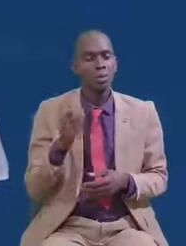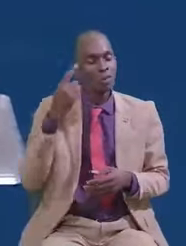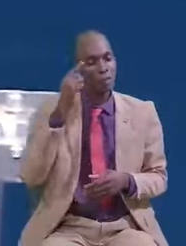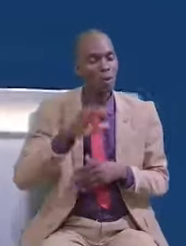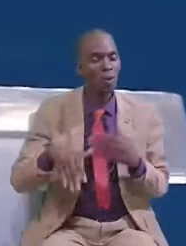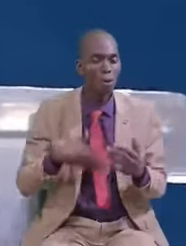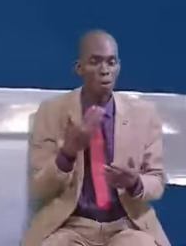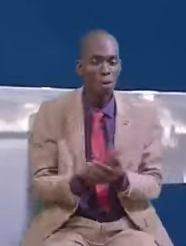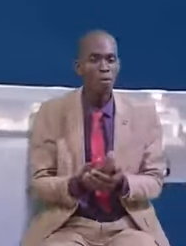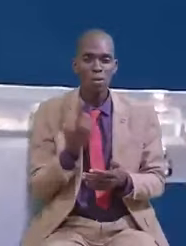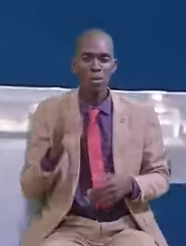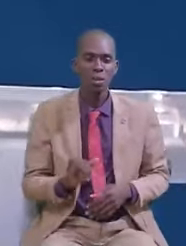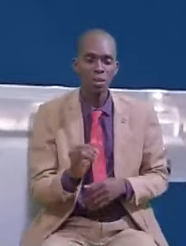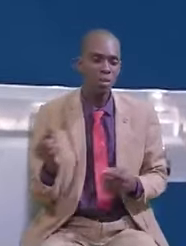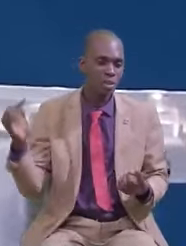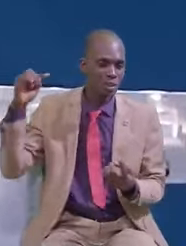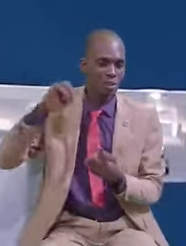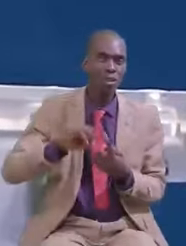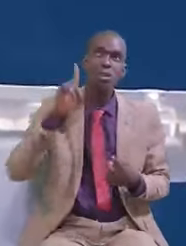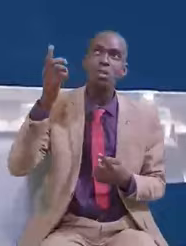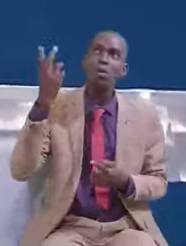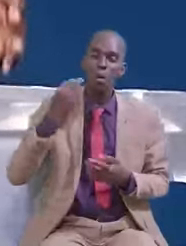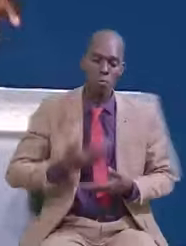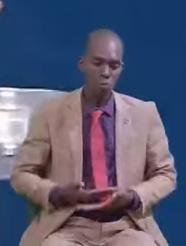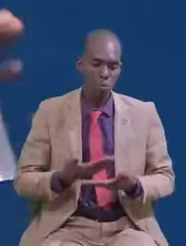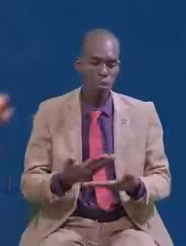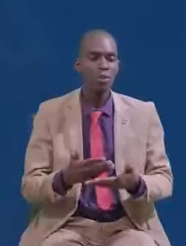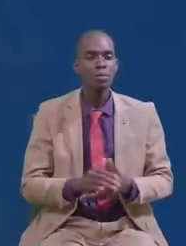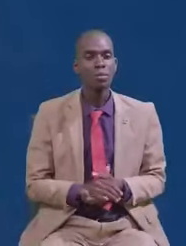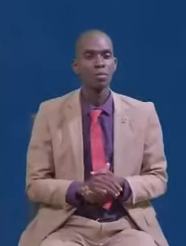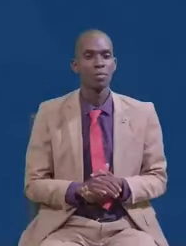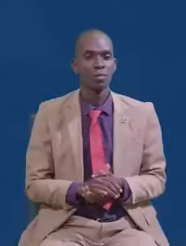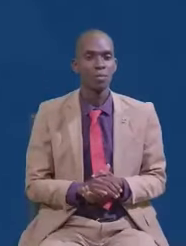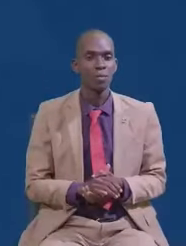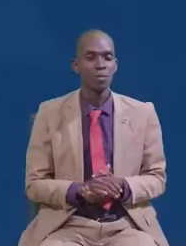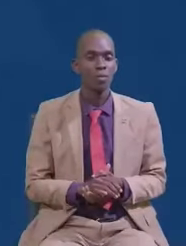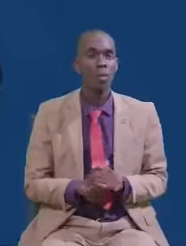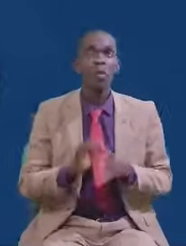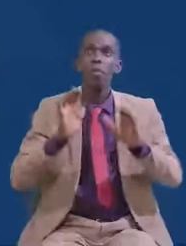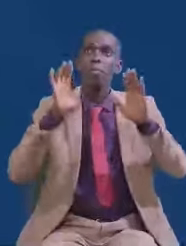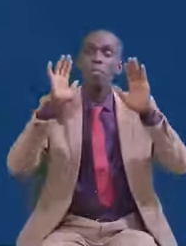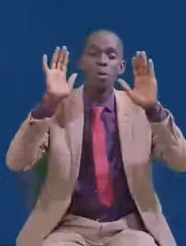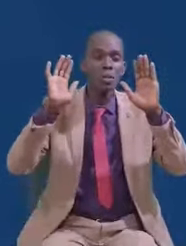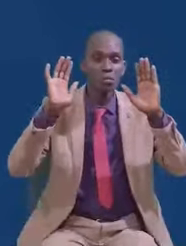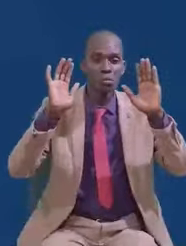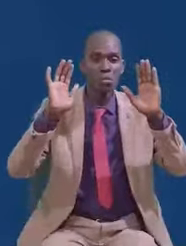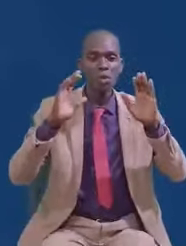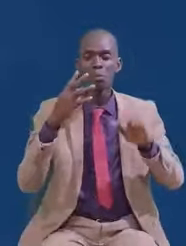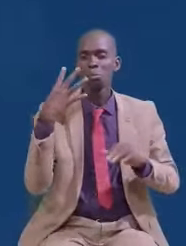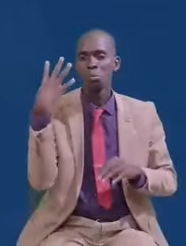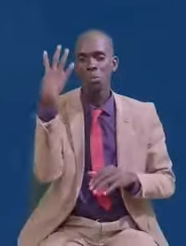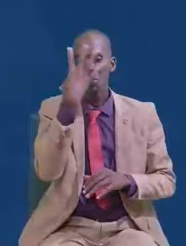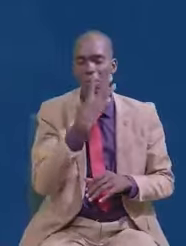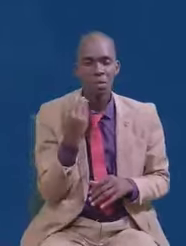De l'éternité jusqu'à ce qu'il soit né. Merveilleux, admirable. Il est beau. Il